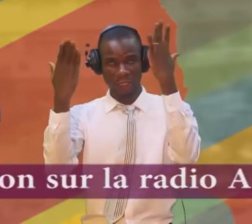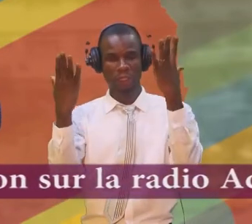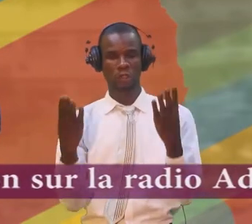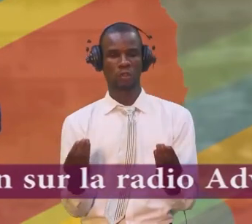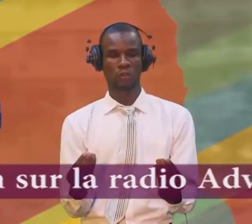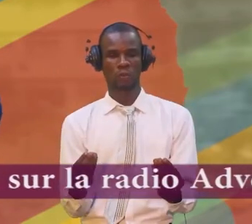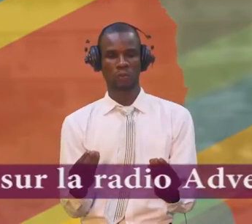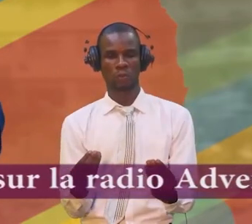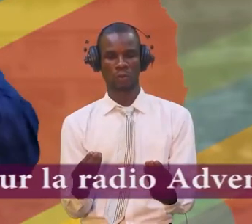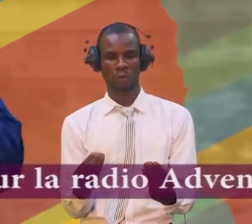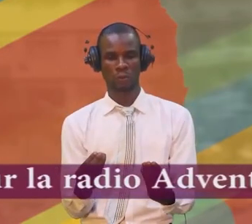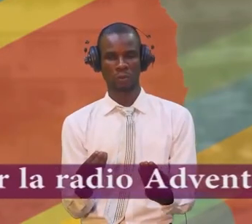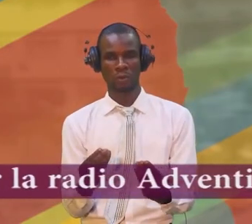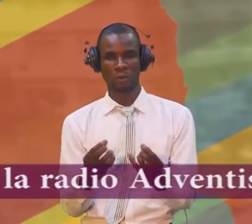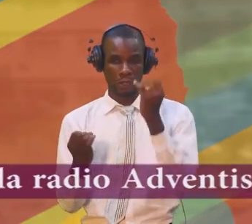wazi.